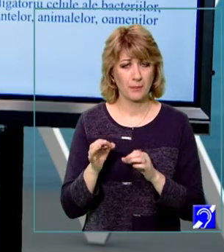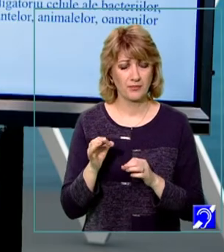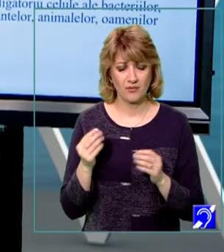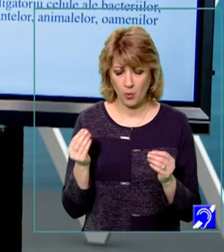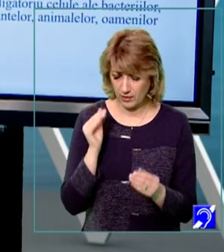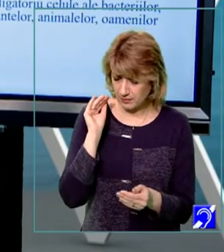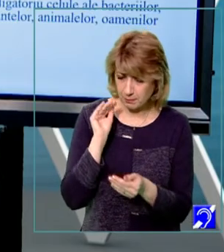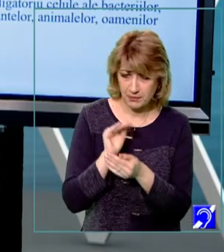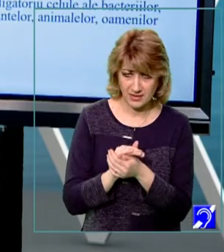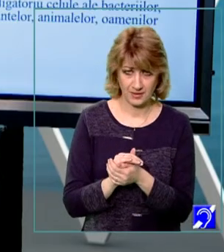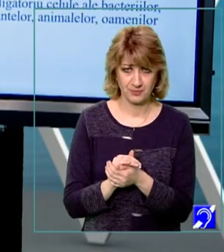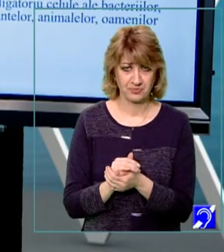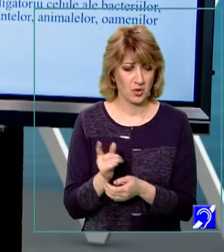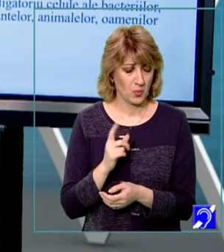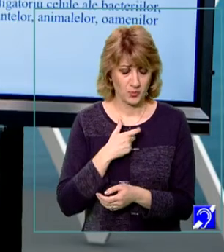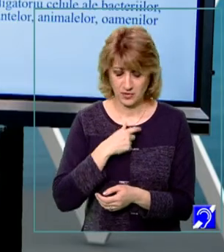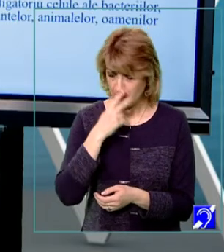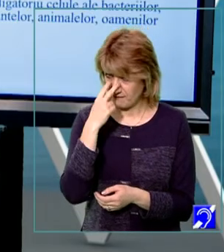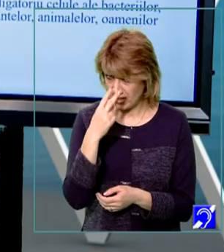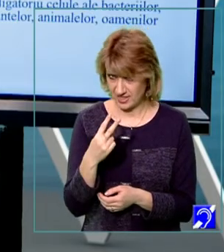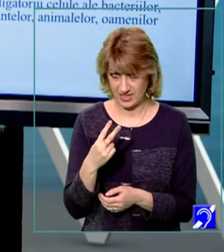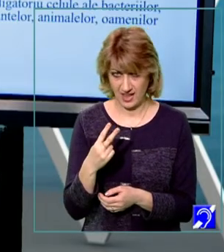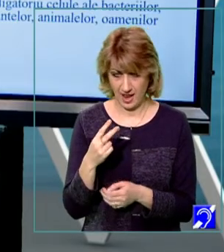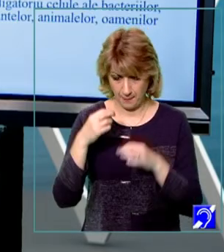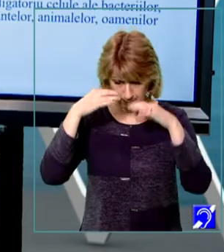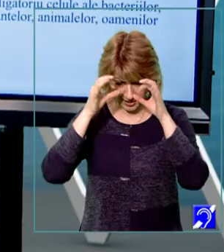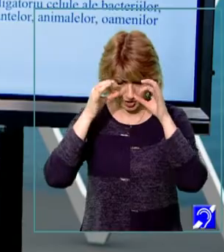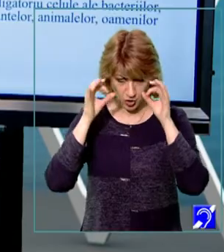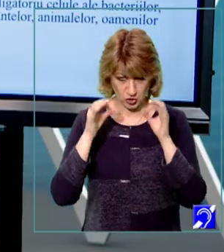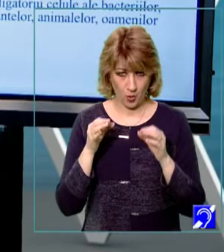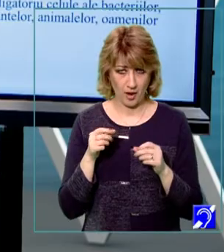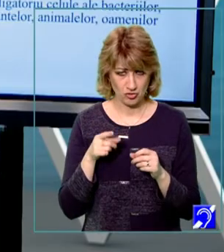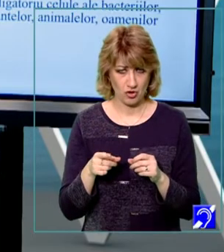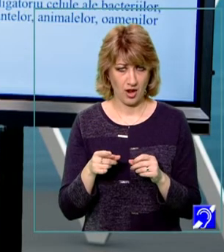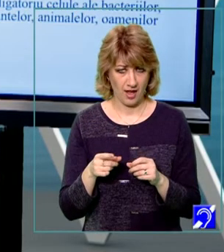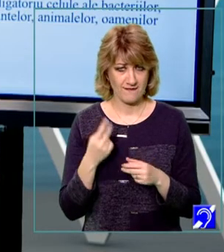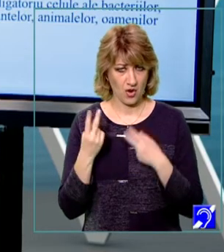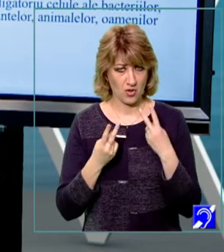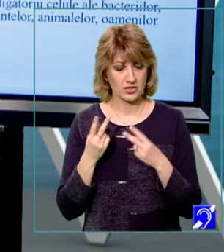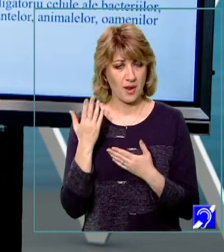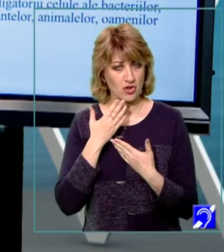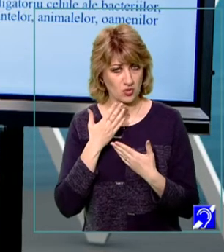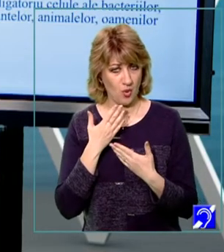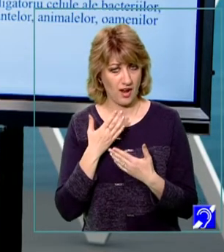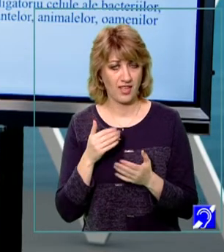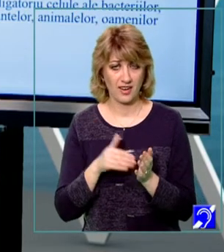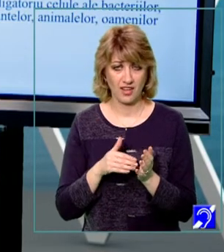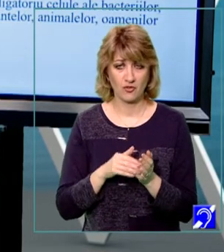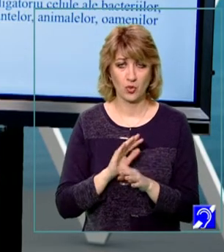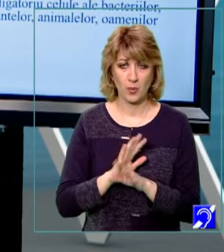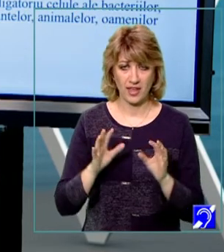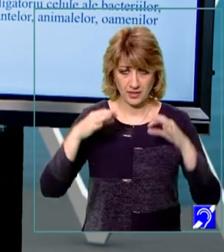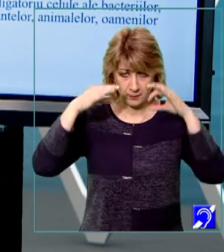mică. Nu-l putem vedea nici măcar la microscopul optic, acela pe care îl folosim la școală. E nevoie doar de